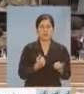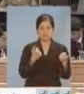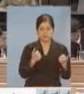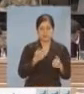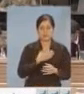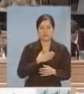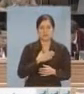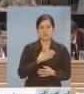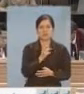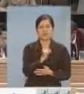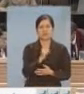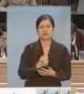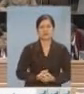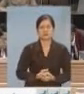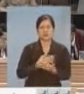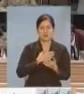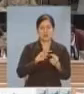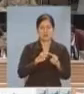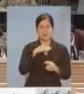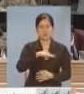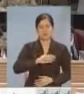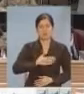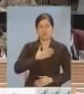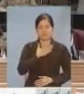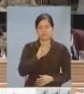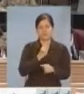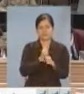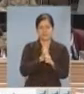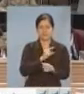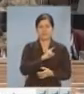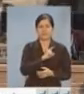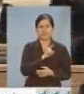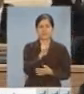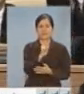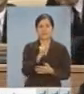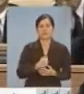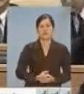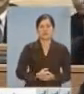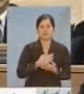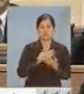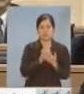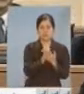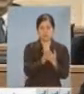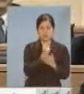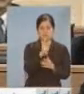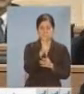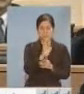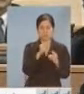มก็ภูมิใจที่ได้ทำหน้าที่ในฐานะเป็นผู้แทนราษฎร